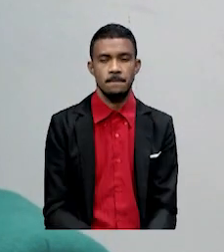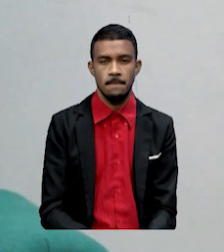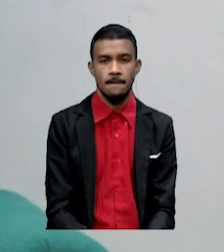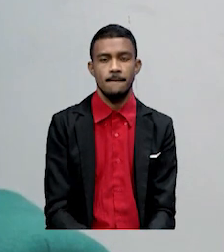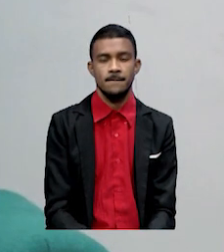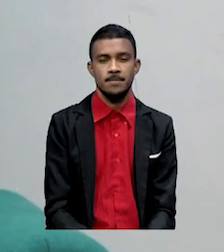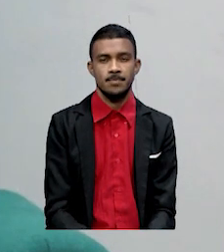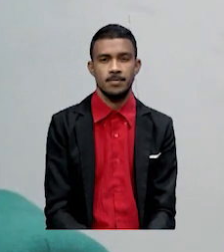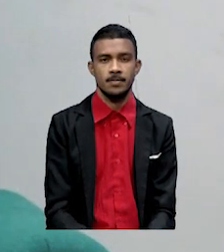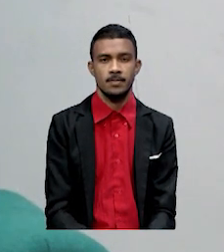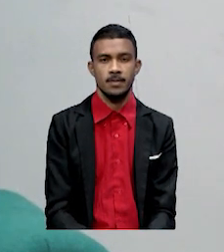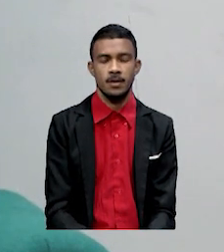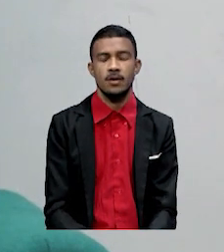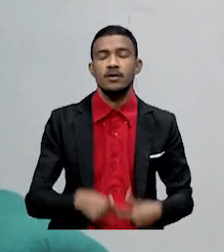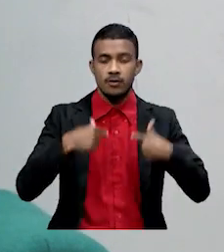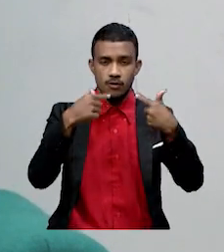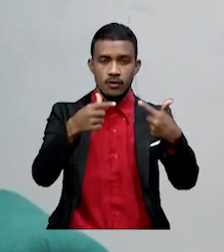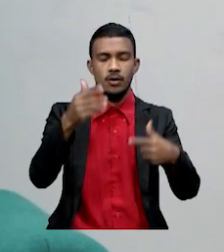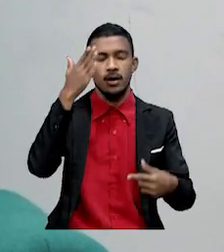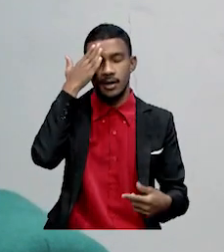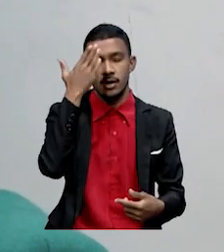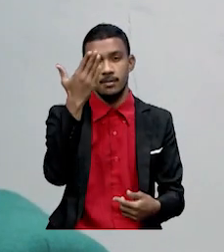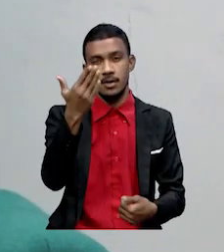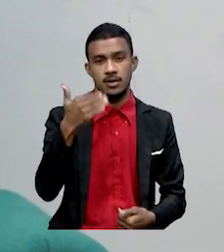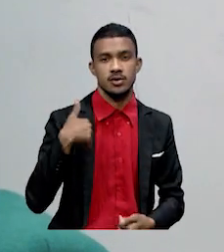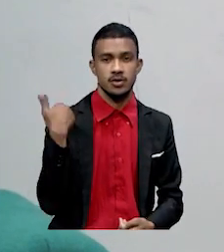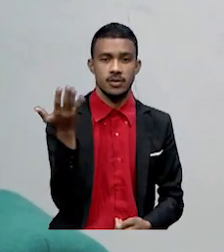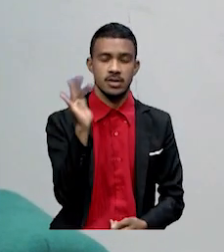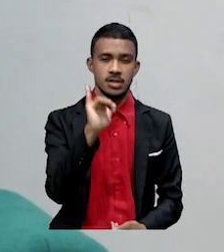atau ko hatene mos va jovem sira